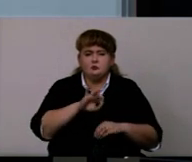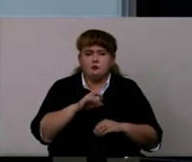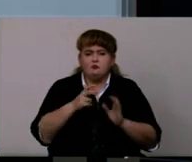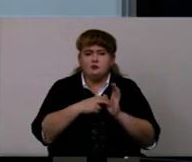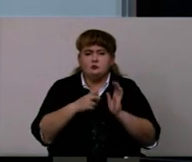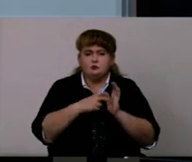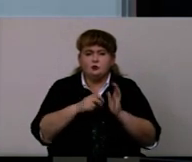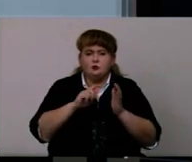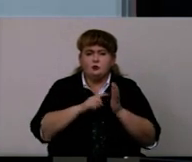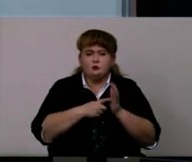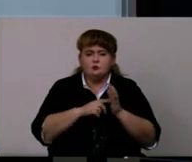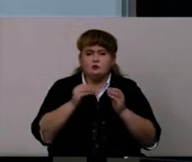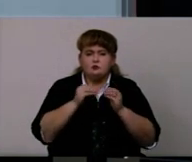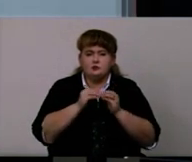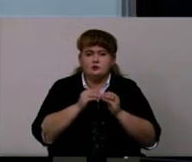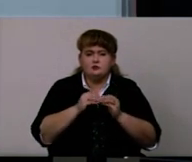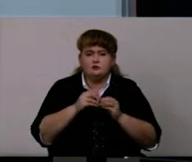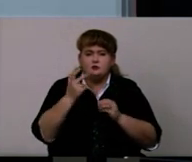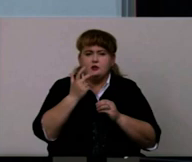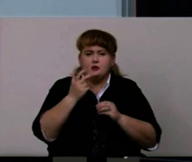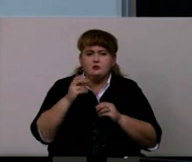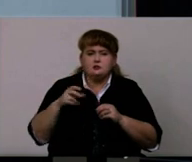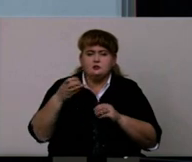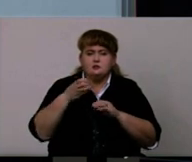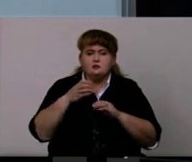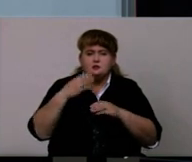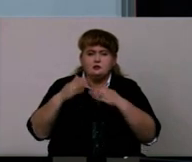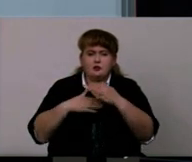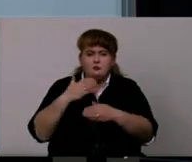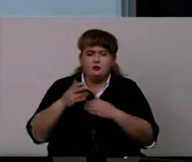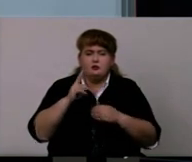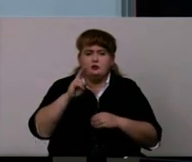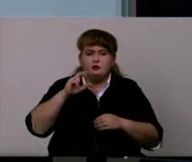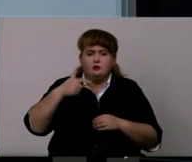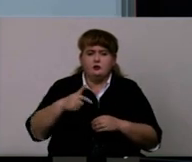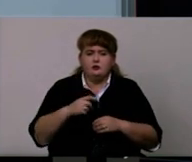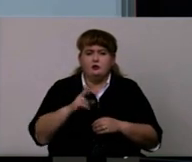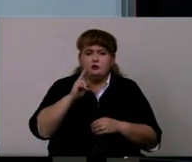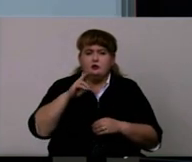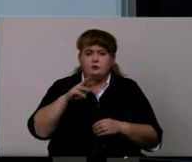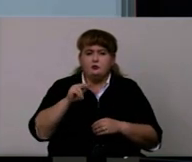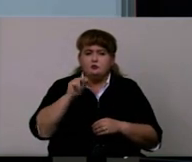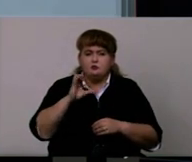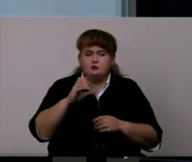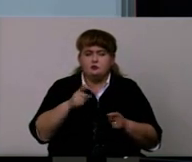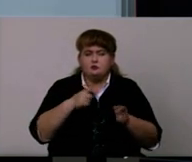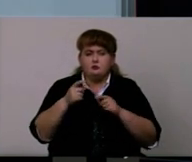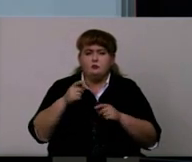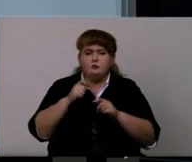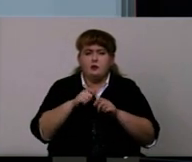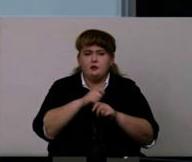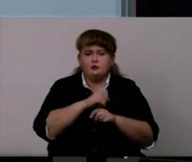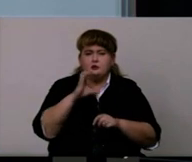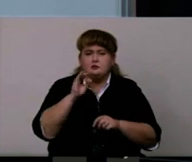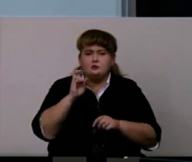800 умножить на 10 в третьей степени килограмм. Километры в час переведем в метры в